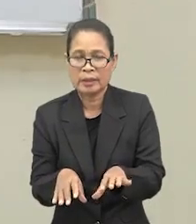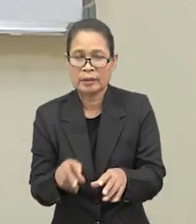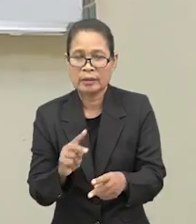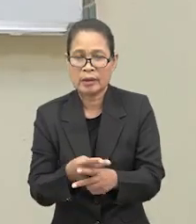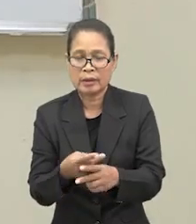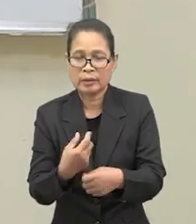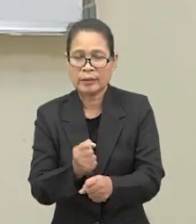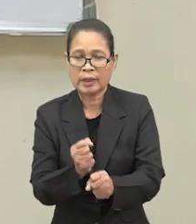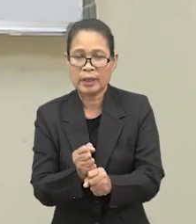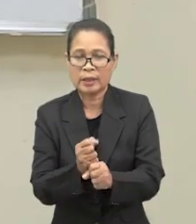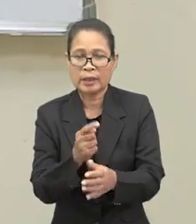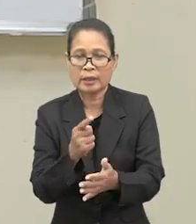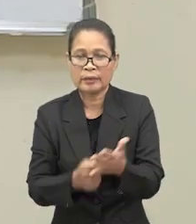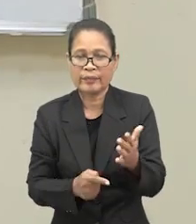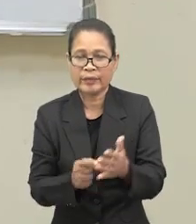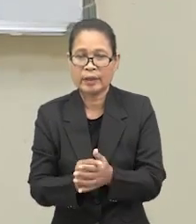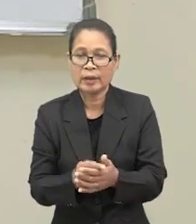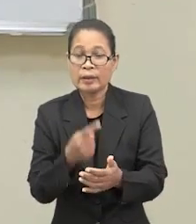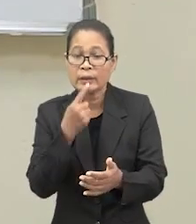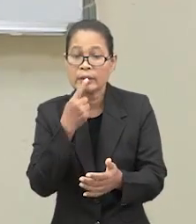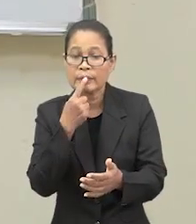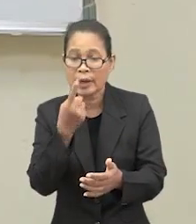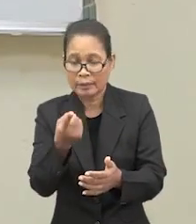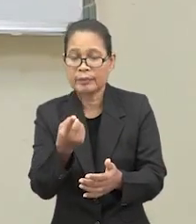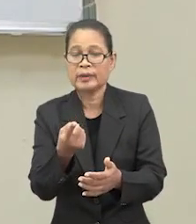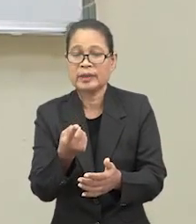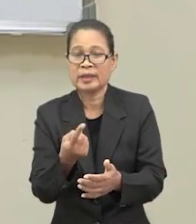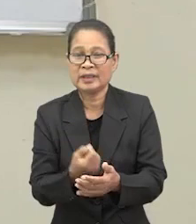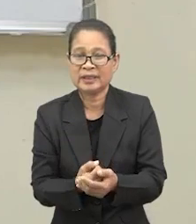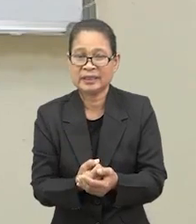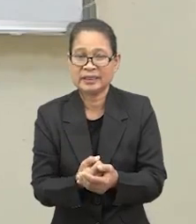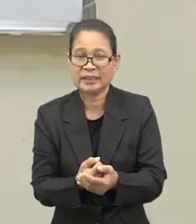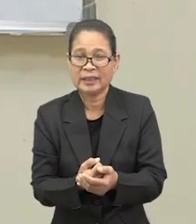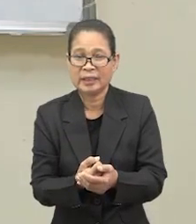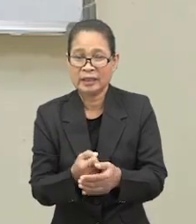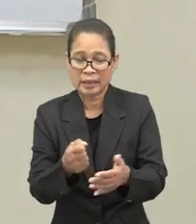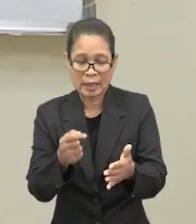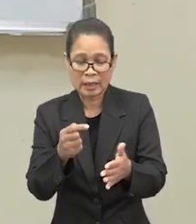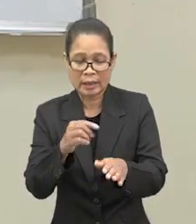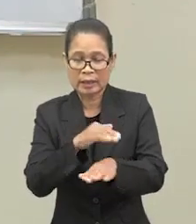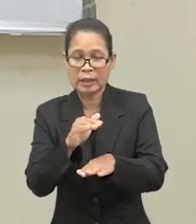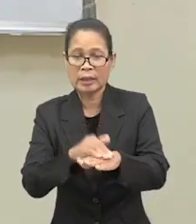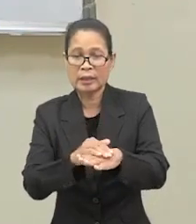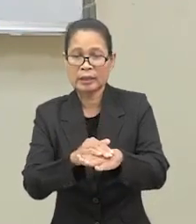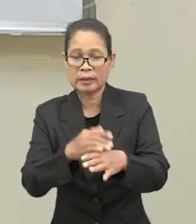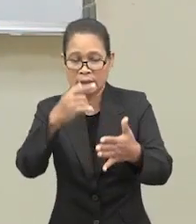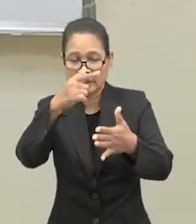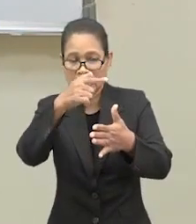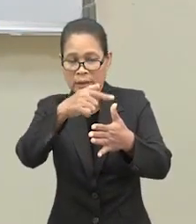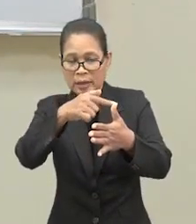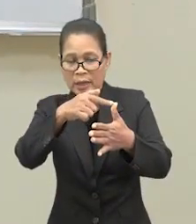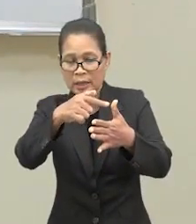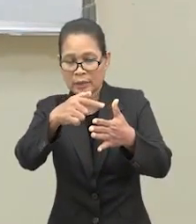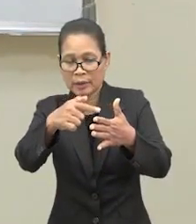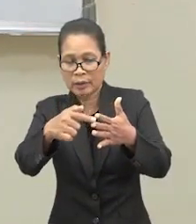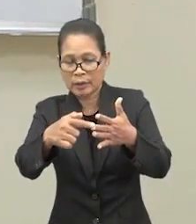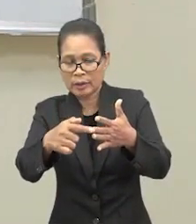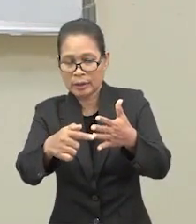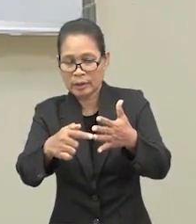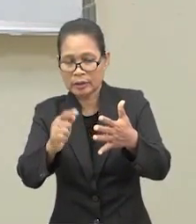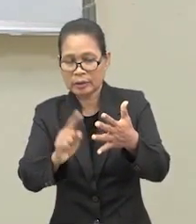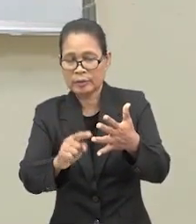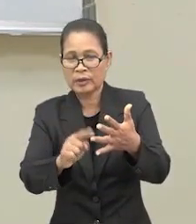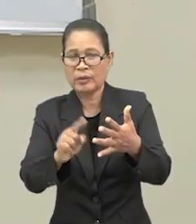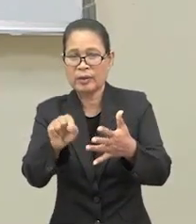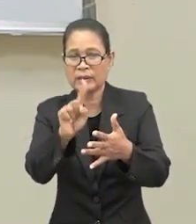phết đã tu ong nhưng thưa ấy chẳng con bị nứt mơ từ lâu bầm ra bờ thiên chập pi khẳng đá ấm là hột